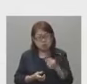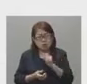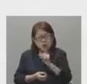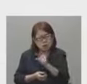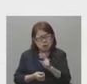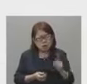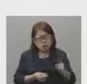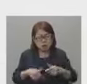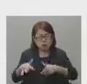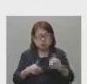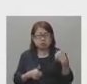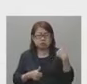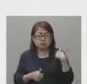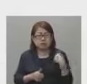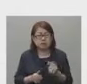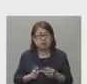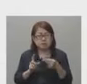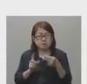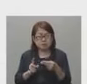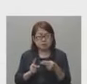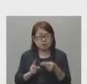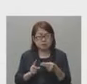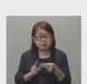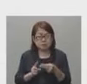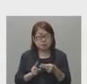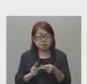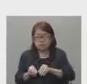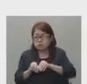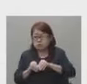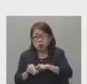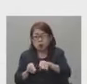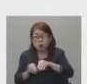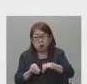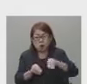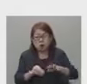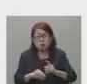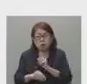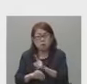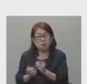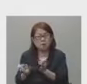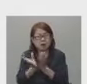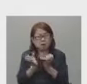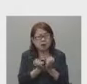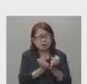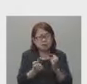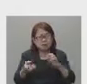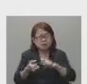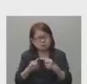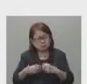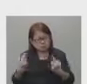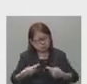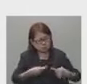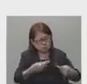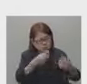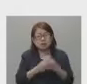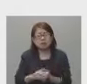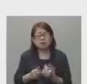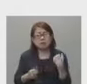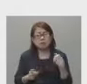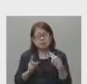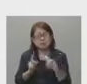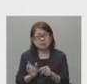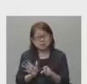ามประชาชนประมาณหมื่นคอมเมนต์แชร์ข้อความคุกคามประชาชนแบ่งแยกยุยงปลุกปั่นทำลายความสามัคคีของคนในชาติประมาณหมื่น